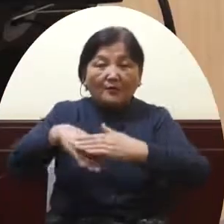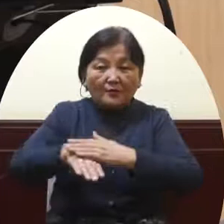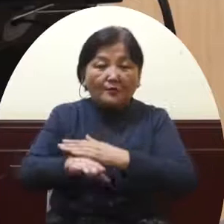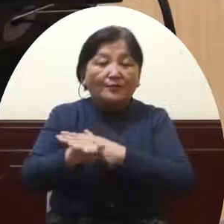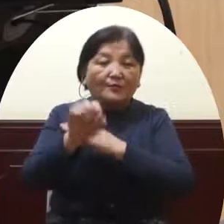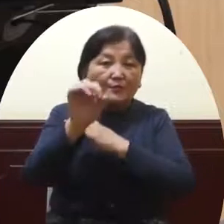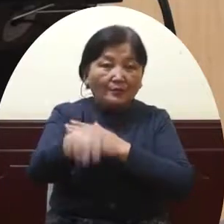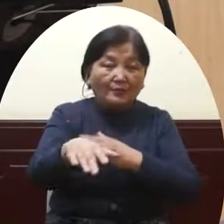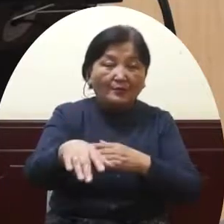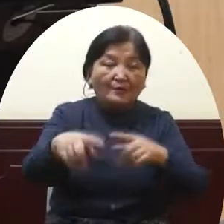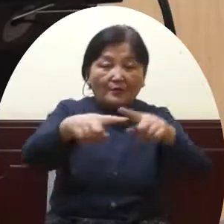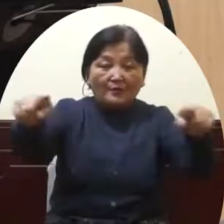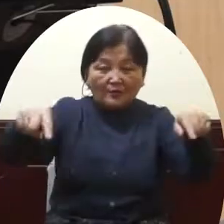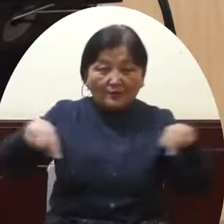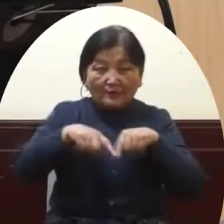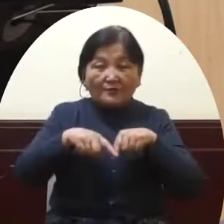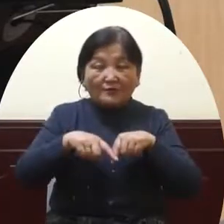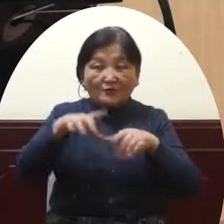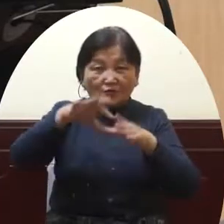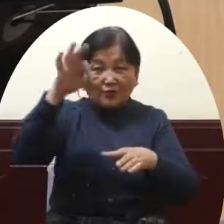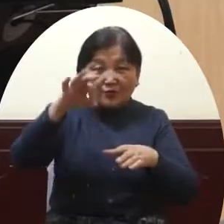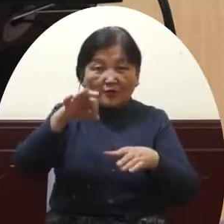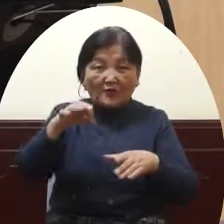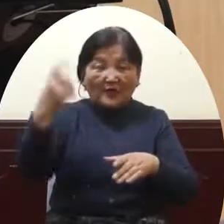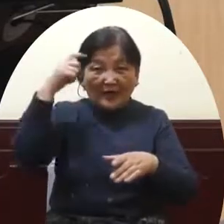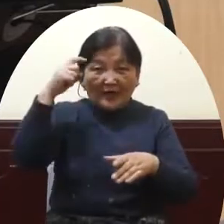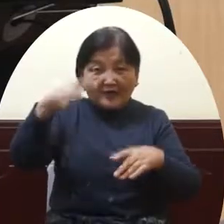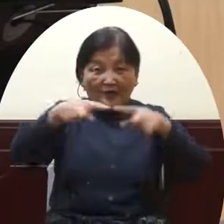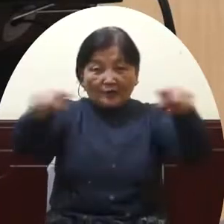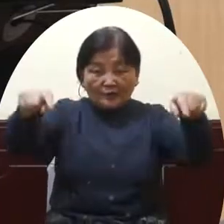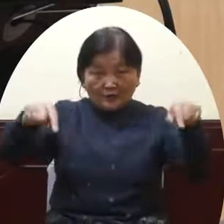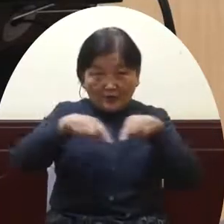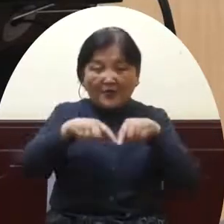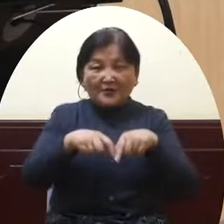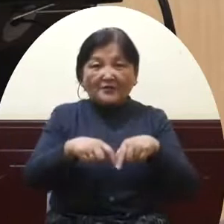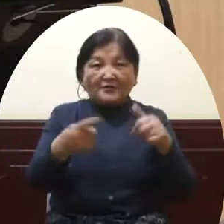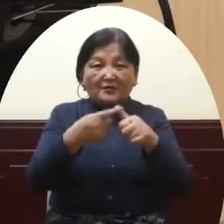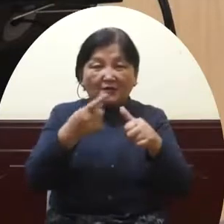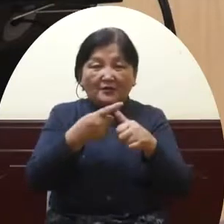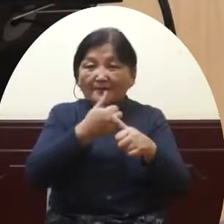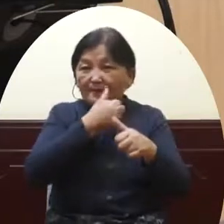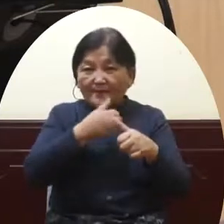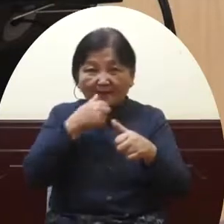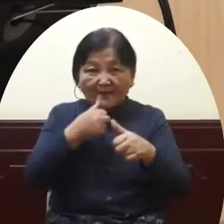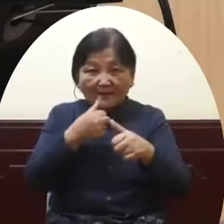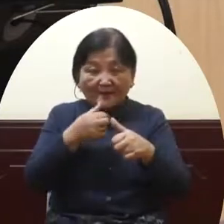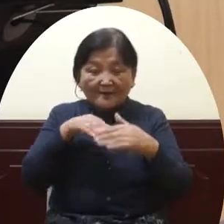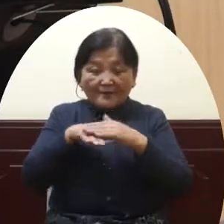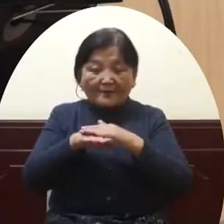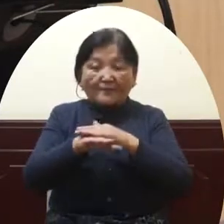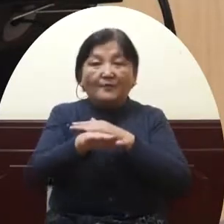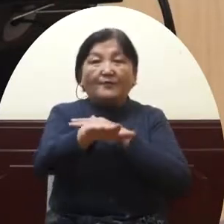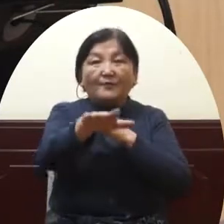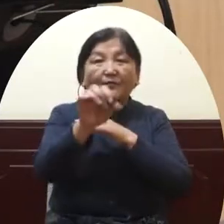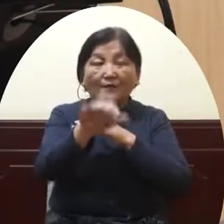хэлсэн нөгөө намайг танилцуулахад би нөгөө НУБИ-ийн сонгуулийн төслийн менежерээр ажиллаж байхад сонгуулийн хожимог тогтолцоог батлуулсан. Ер нь бол цаашид